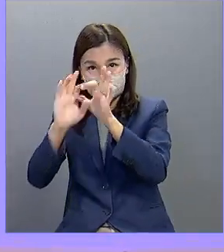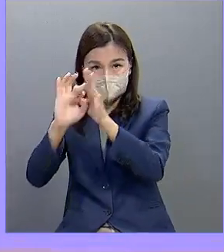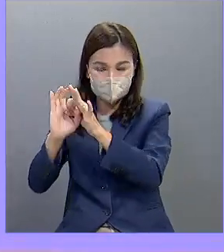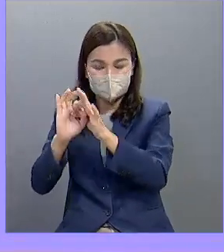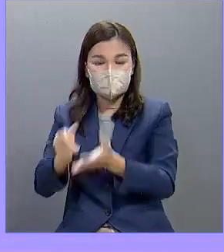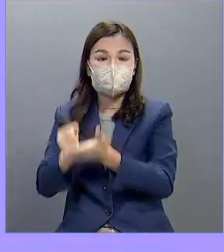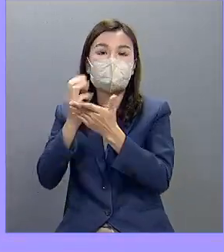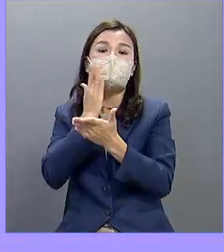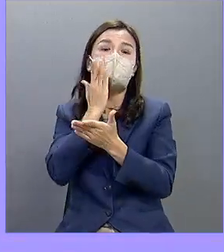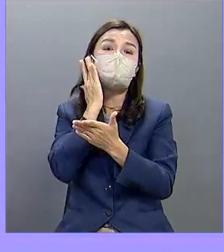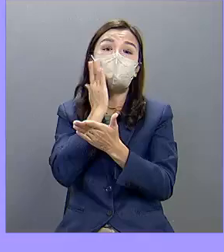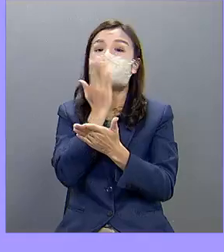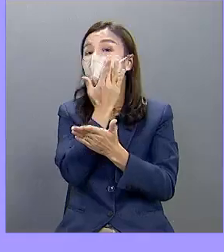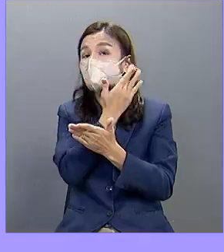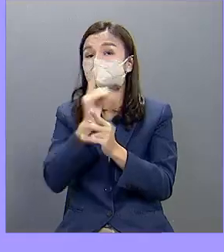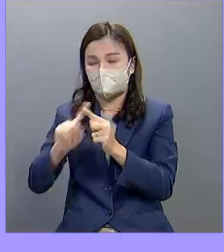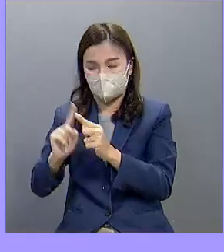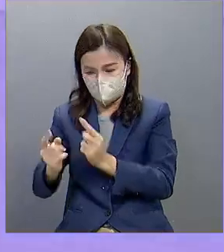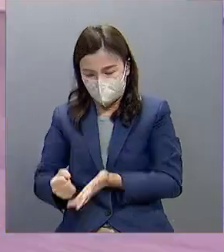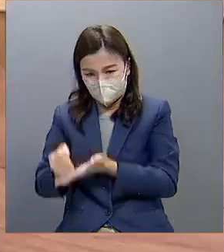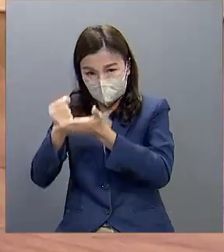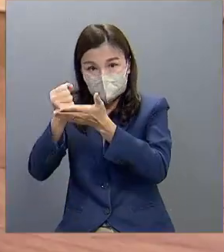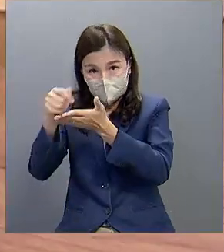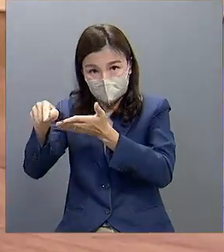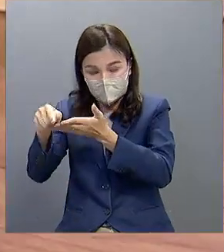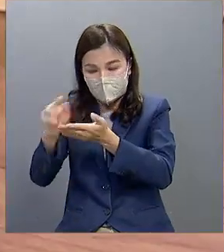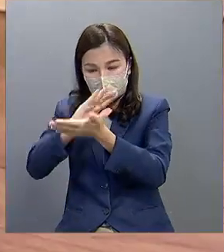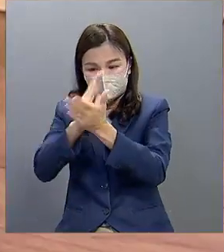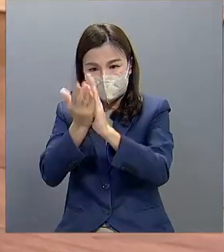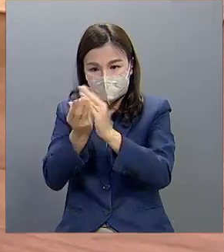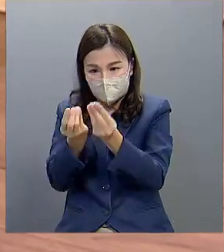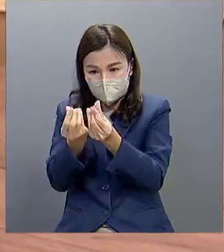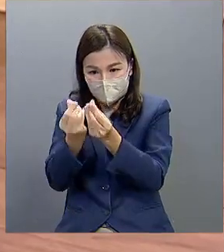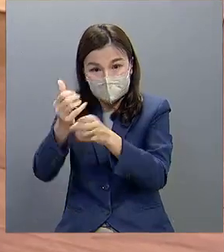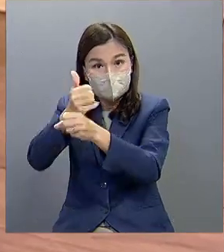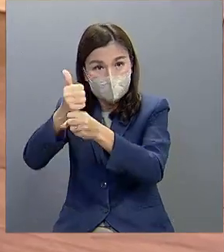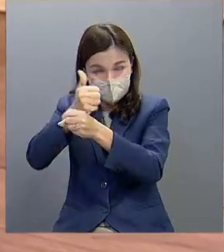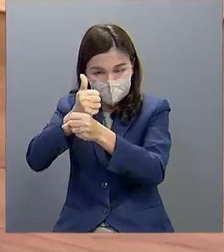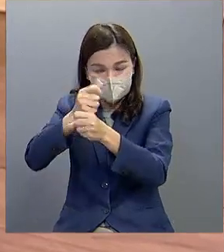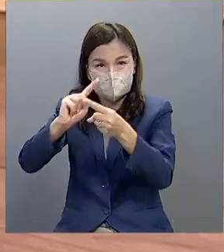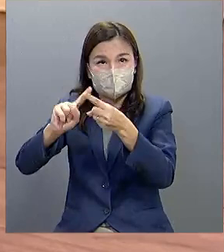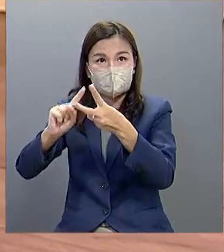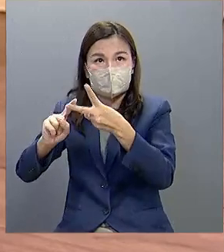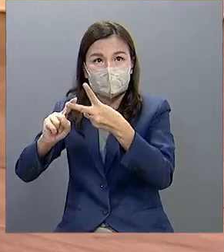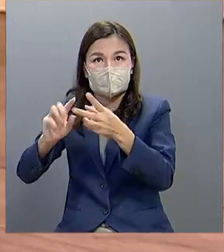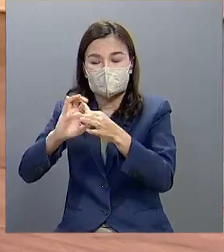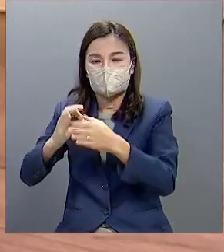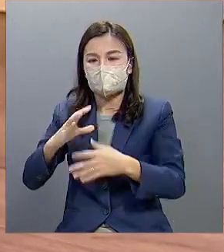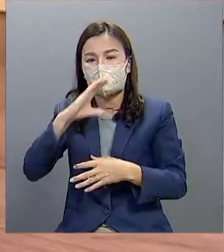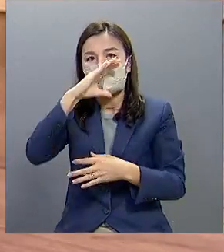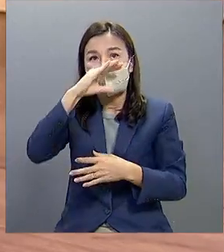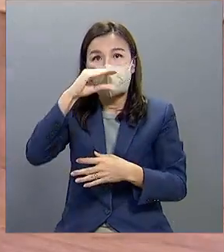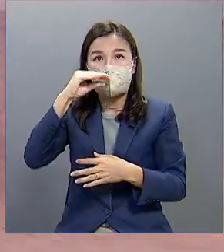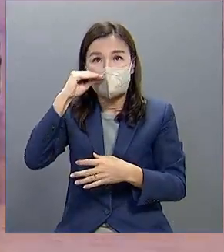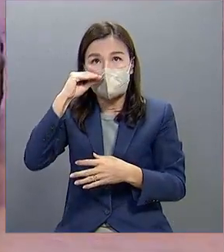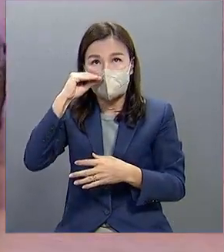วที่ใช้ในการช่วยทำให้เกิดน้ำนมนะคะต่อไปนะคะก็จะเป็นน้ำมันหอมระเหยค่ะคุณผู้ชมสามารถที่จะเบลนด์ได้นะคะ